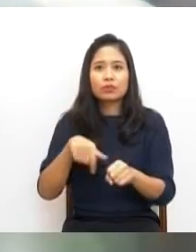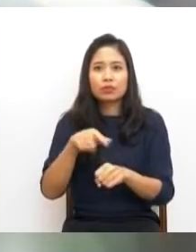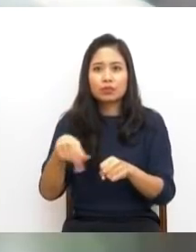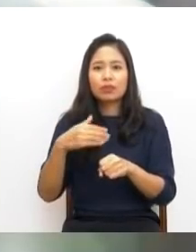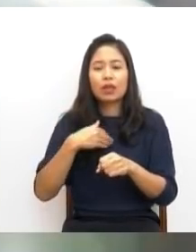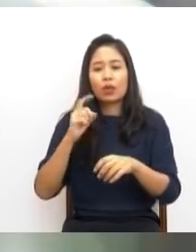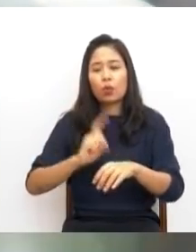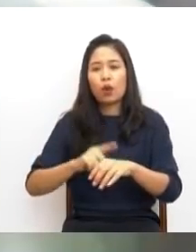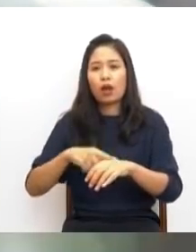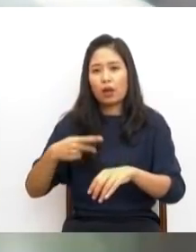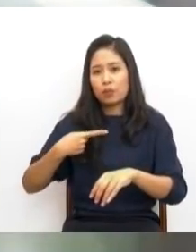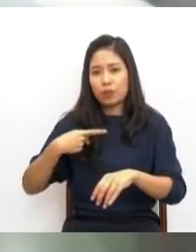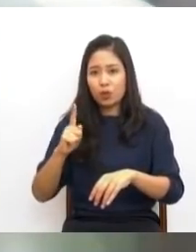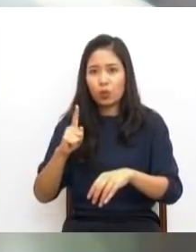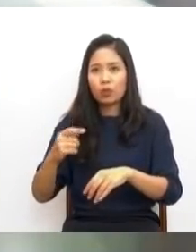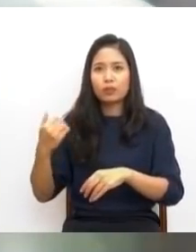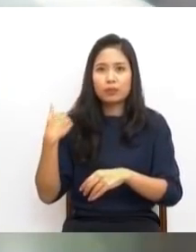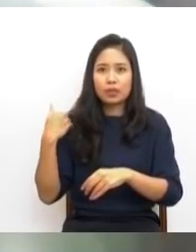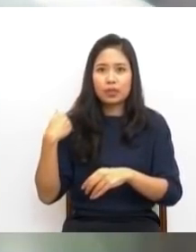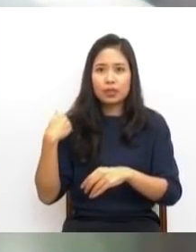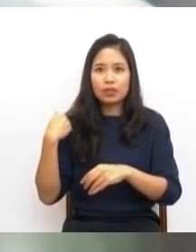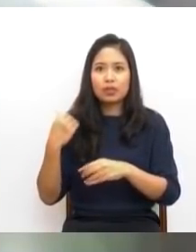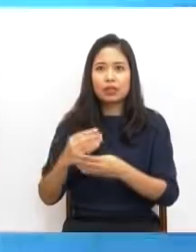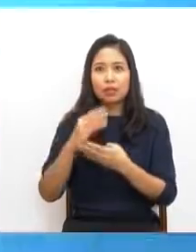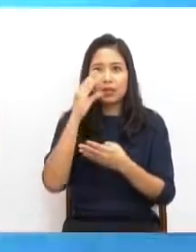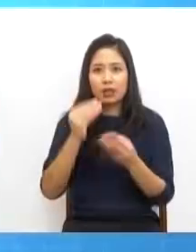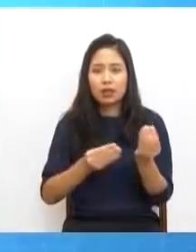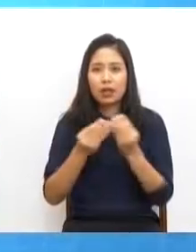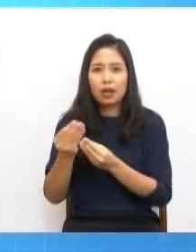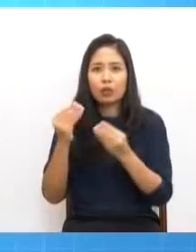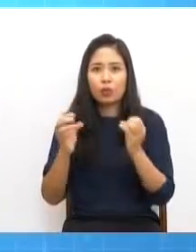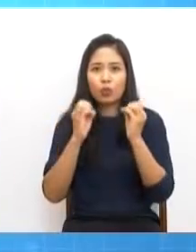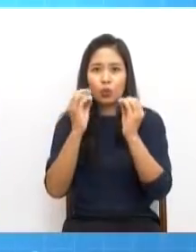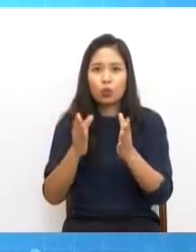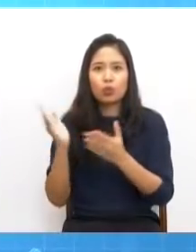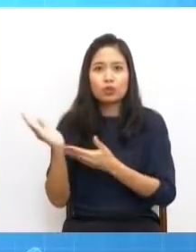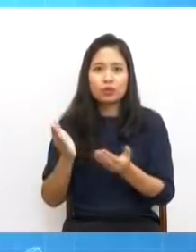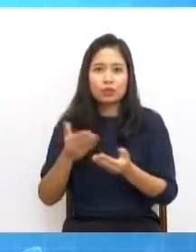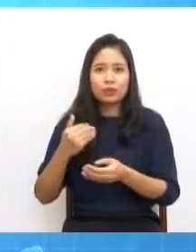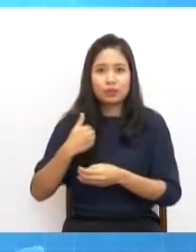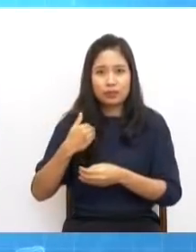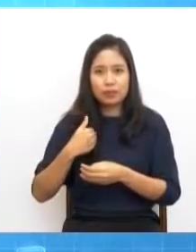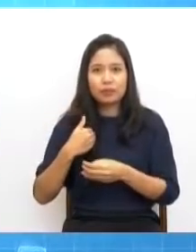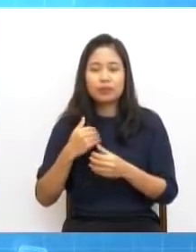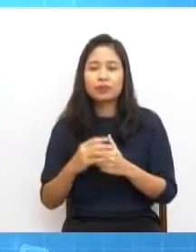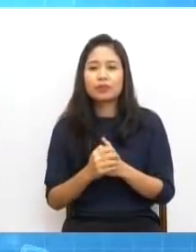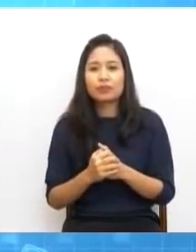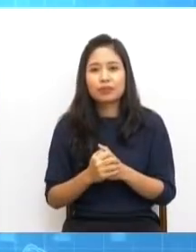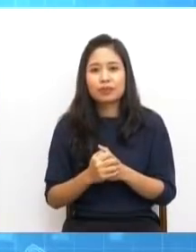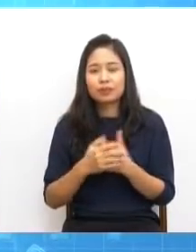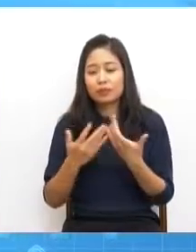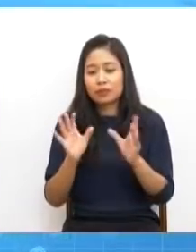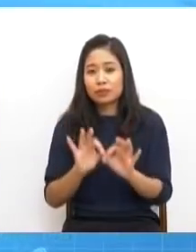ชน์ด้วยการที่ว่าเราก็เรียนเชิญวิทยากรผู้ทรงคุณวุฒิทั้งหมด4ท่านเลยให้มาเจอกับทางคุณครูและที่สำคัญ